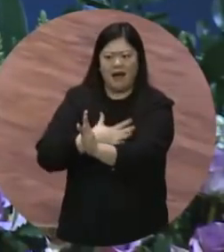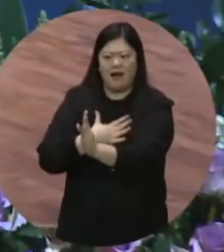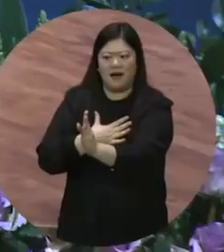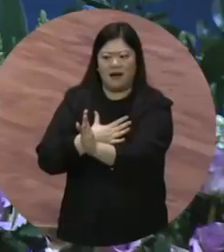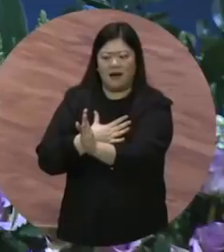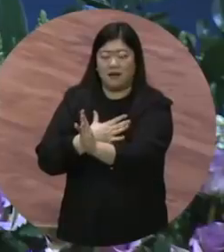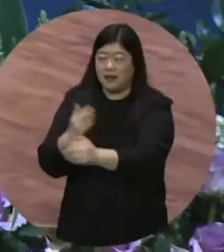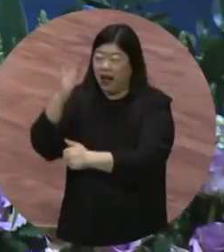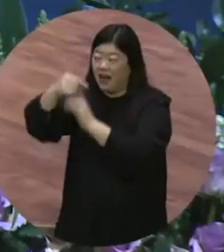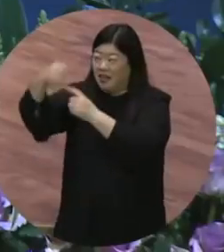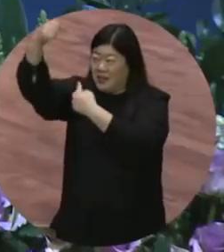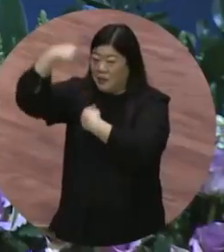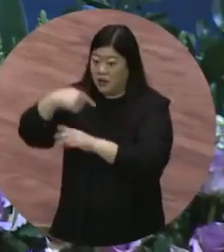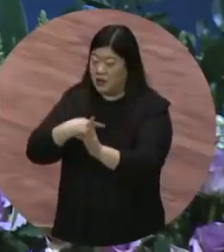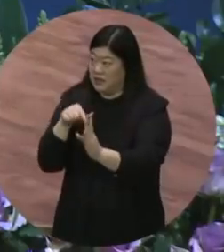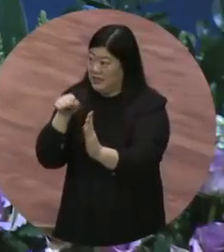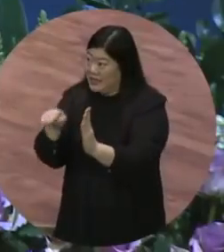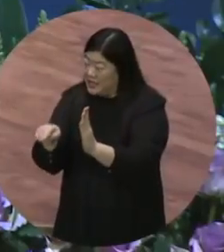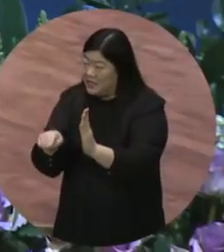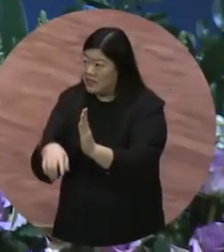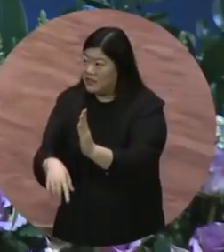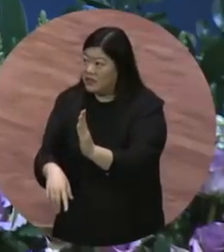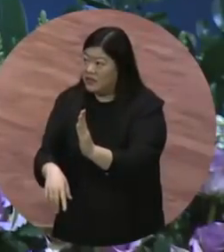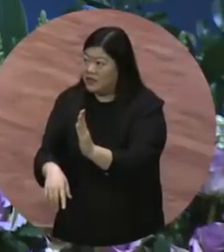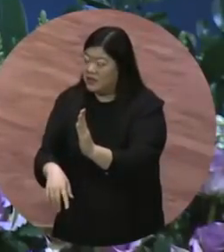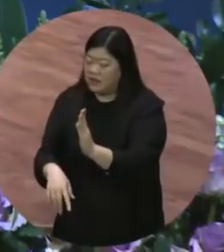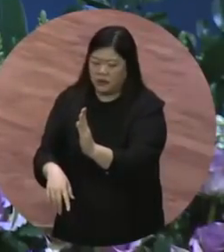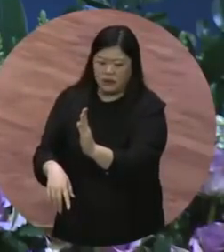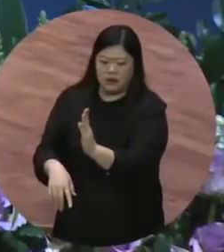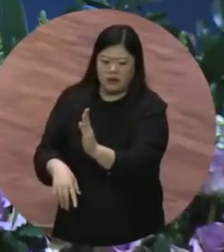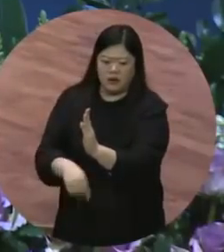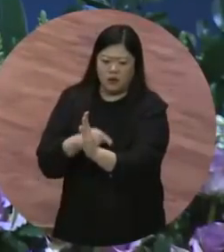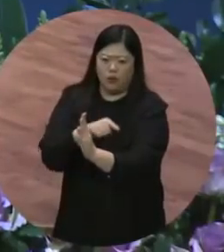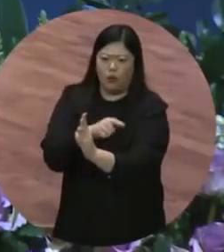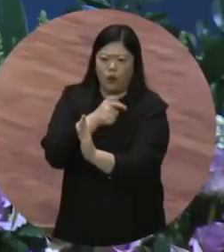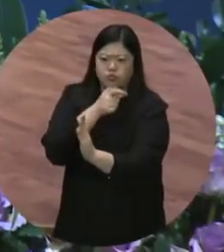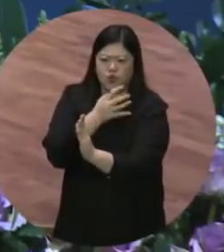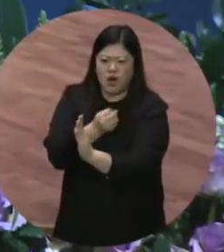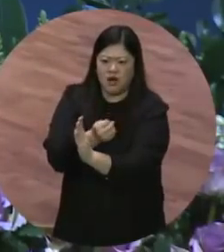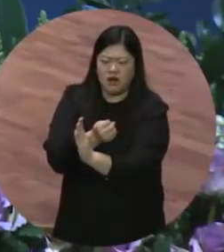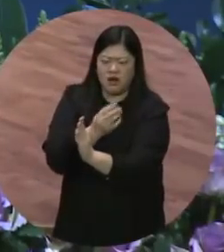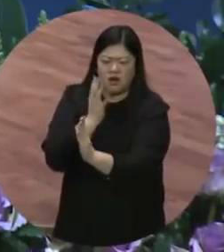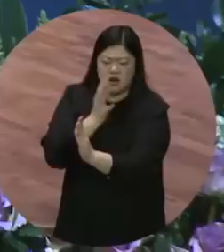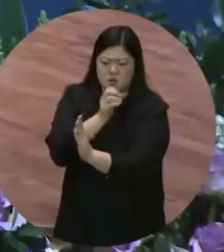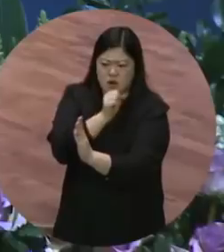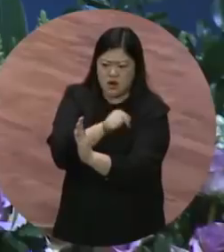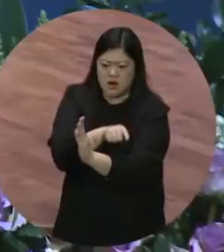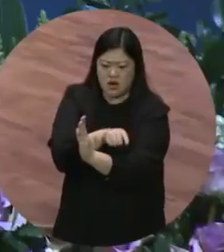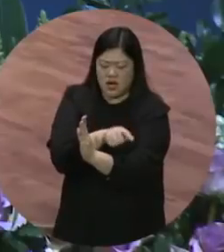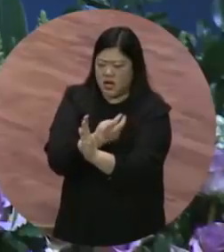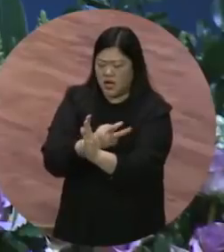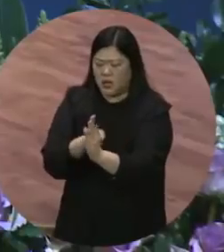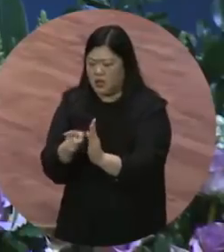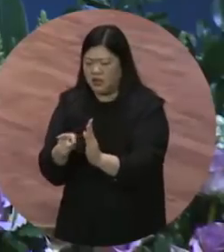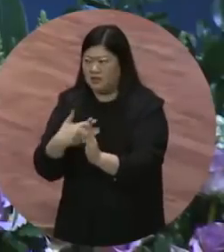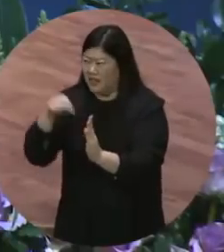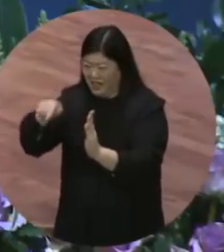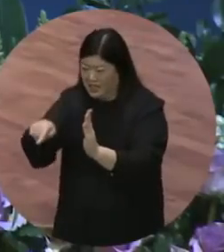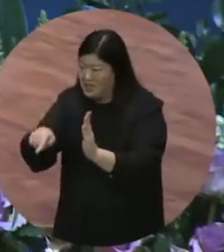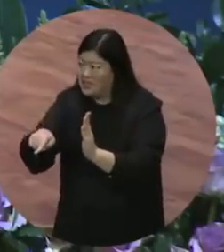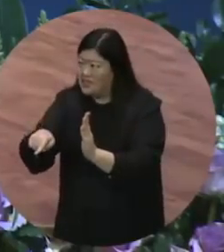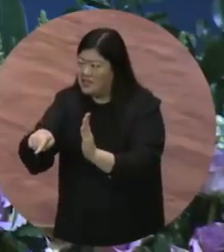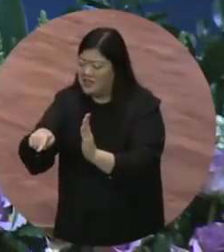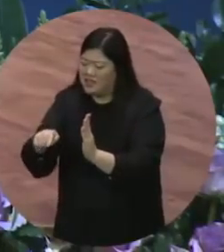말씀은 맞는데 창세기 3장의 나 중심, 물질 중심이 그 몸을 잡고 있다는 겁니다. 왜 그러냐면 아까